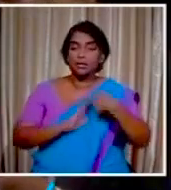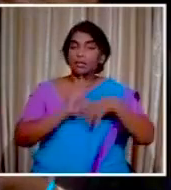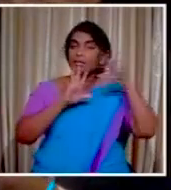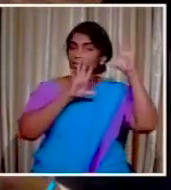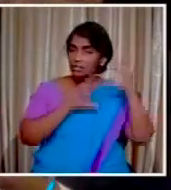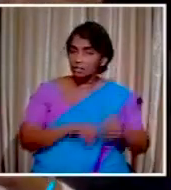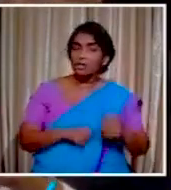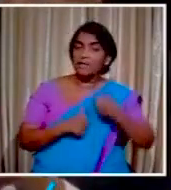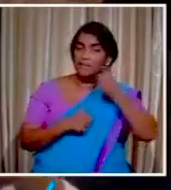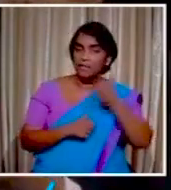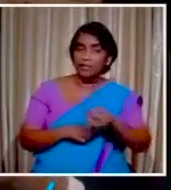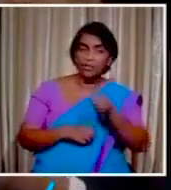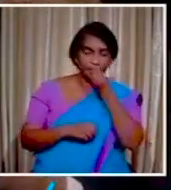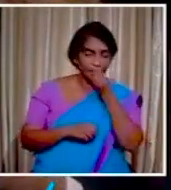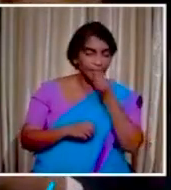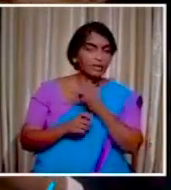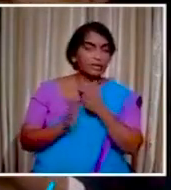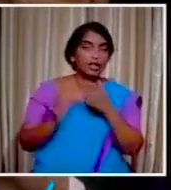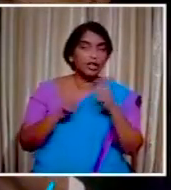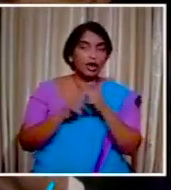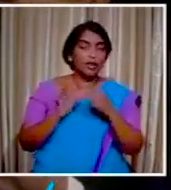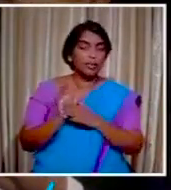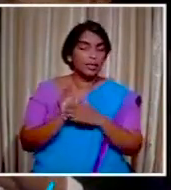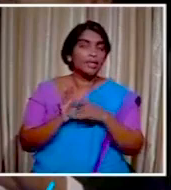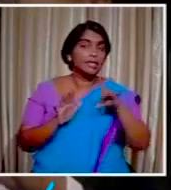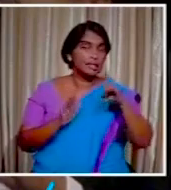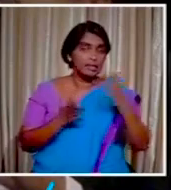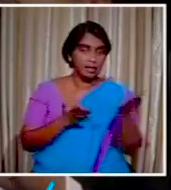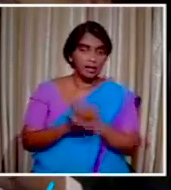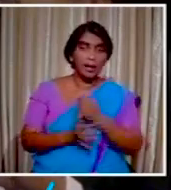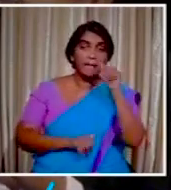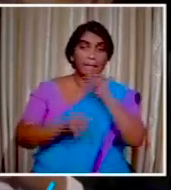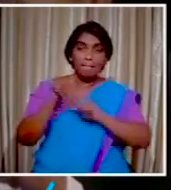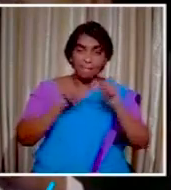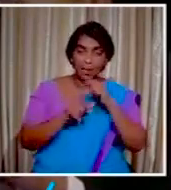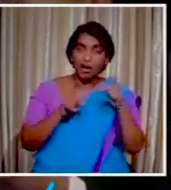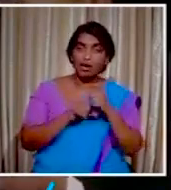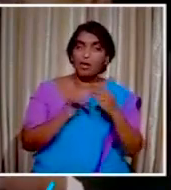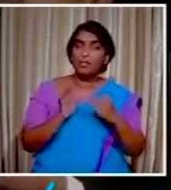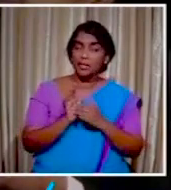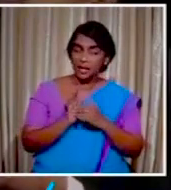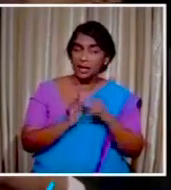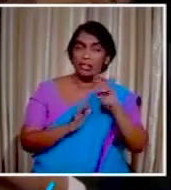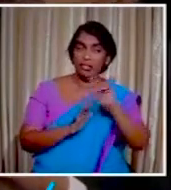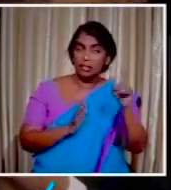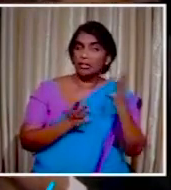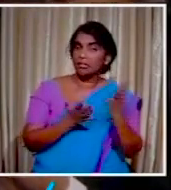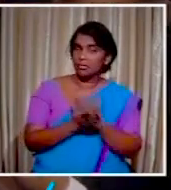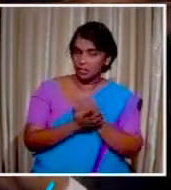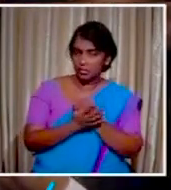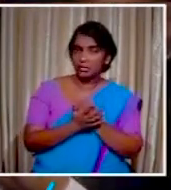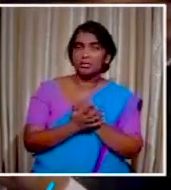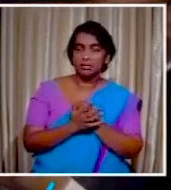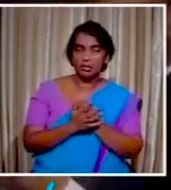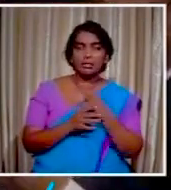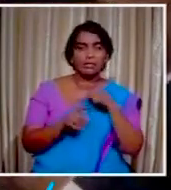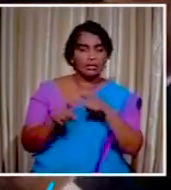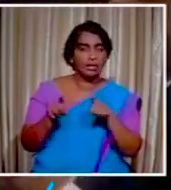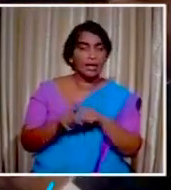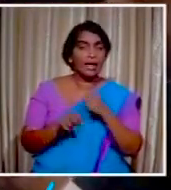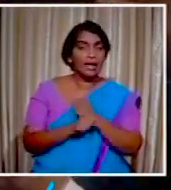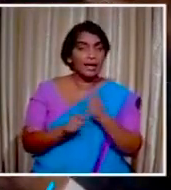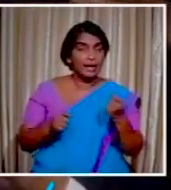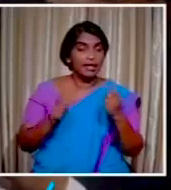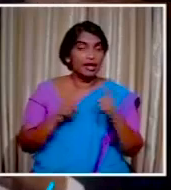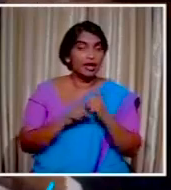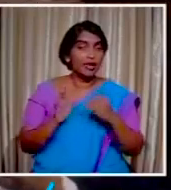කරන අත්‍යවශ්‍ය ආහාර ඩොලර් මිලියන 100ක් වෙන් කරන්න ඕන. ඖෂධ වලට තව ඩොලර් මිලියන 10ක් වෙන් කරන්න ඕන. Honorable Minister, you have 2 more minutes. ඩොලර් මිලියන